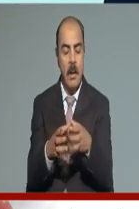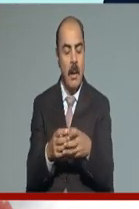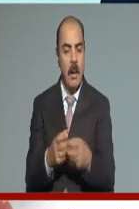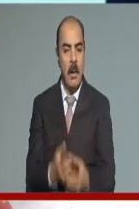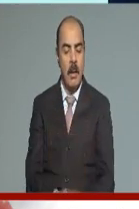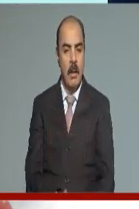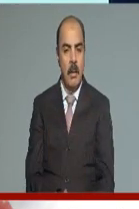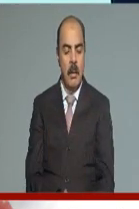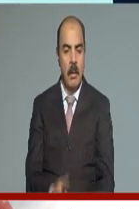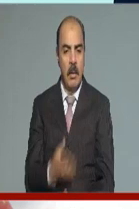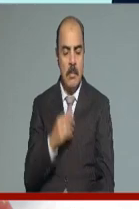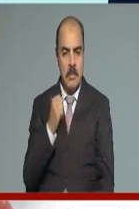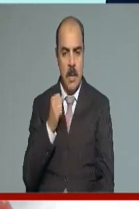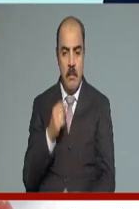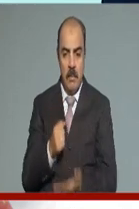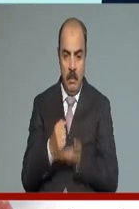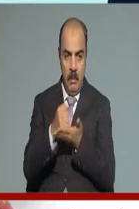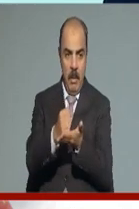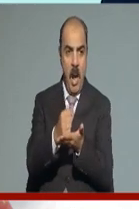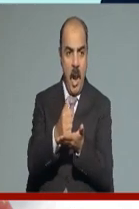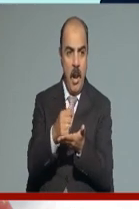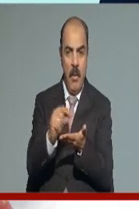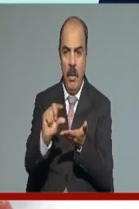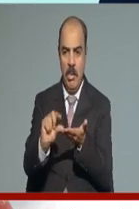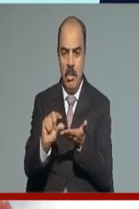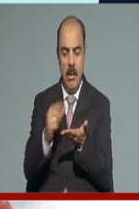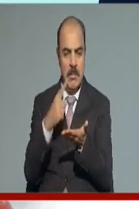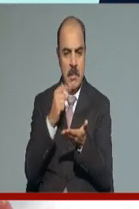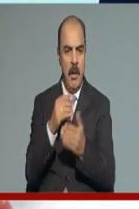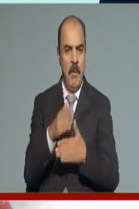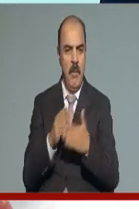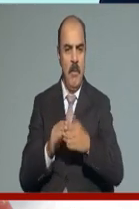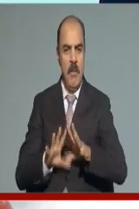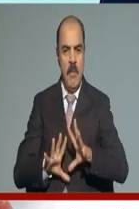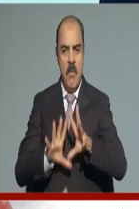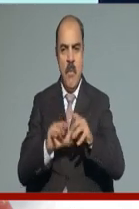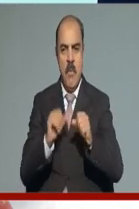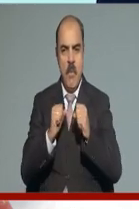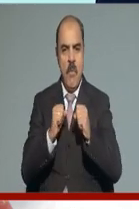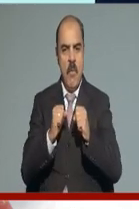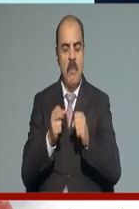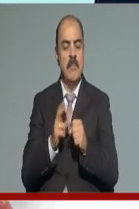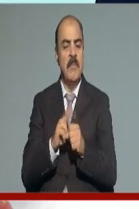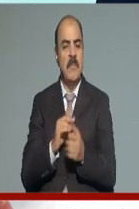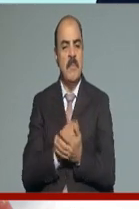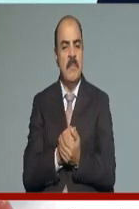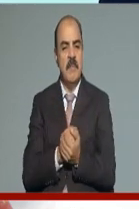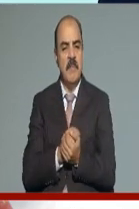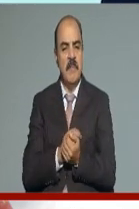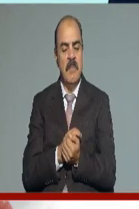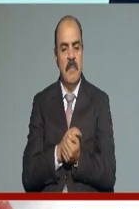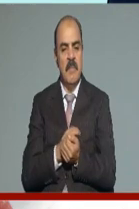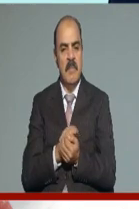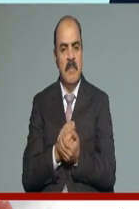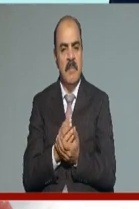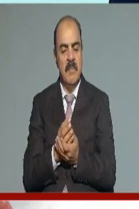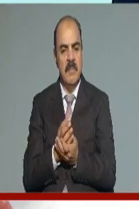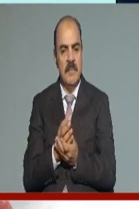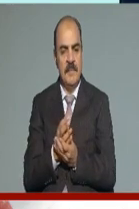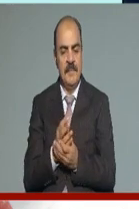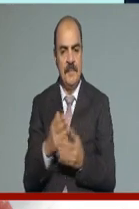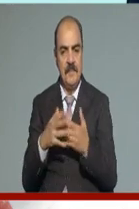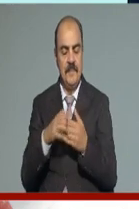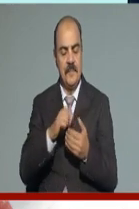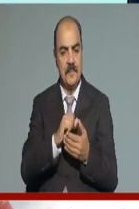سد الفجوه التمويليه في خاصه القطاعات البنيه التحتيه واعتقد انه يعني الاستثمار